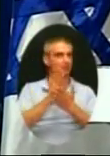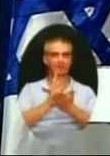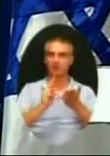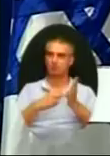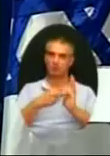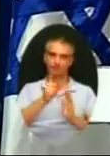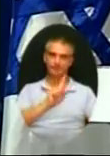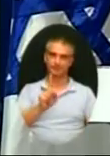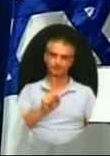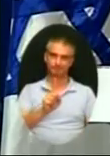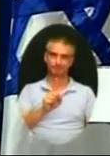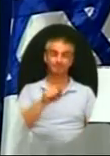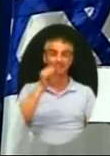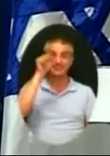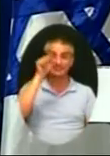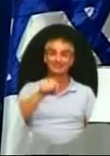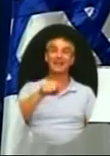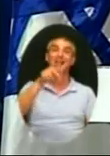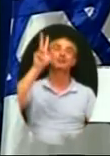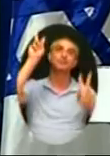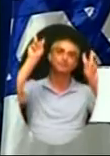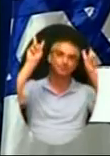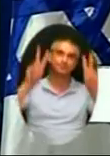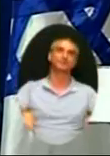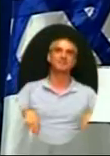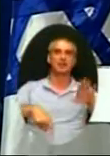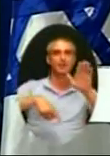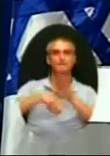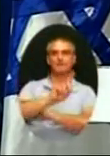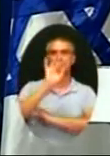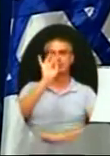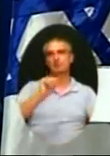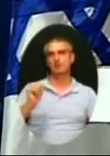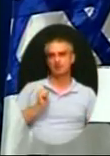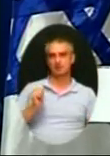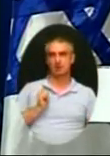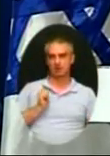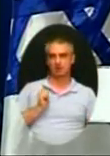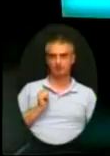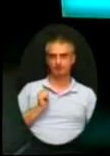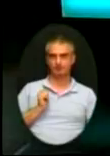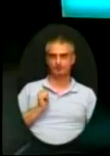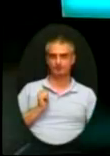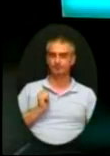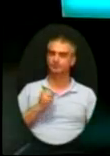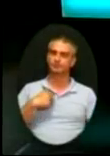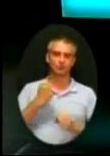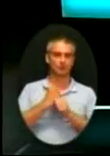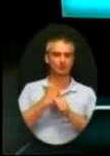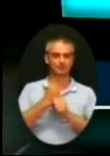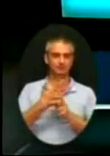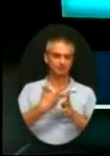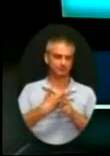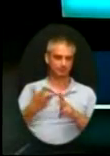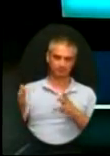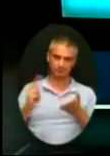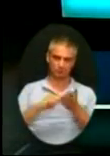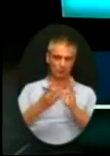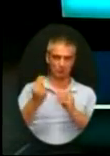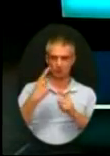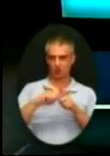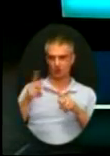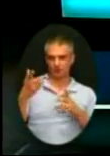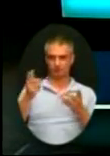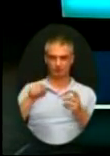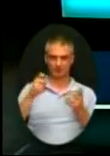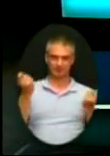לא פוליטיקה. זו בגידה בכל חייל שמגיע לבקום. בוא נעשה ניקוי שולחן פוליטי, עוד חודש